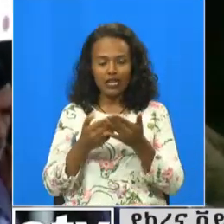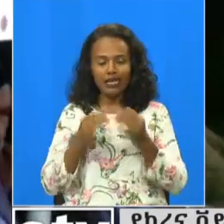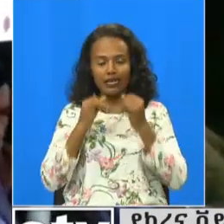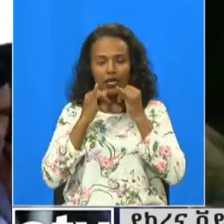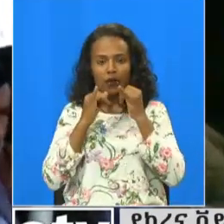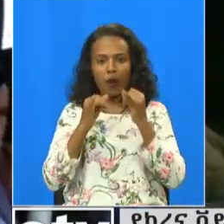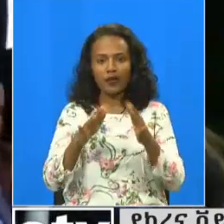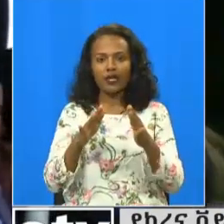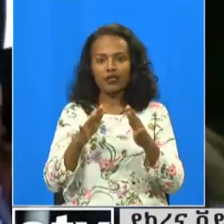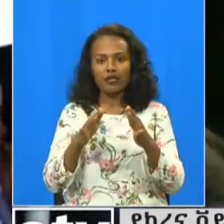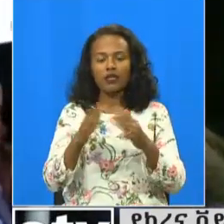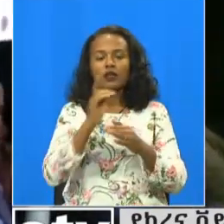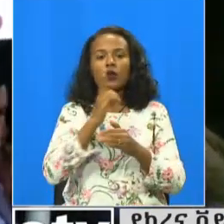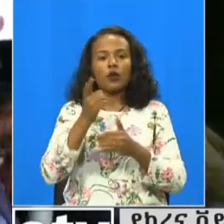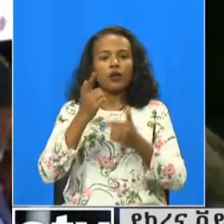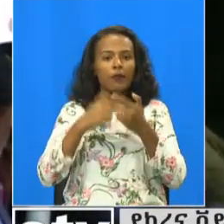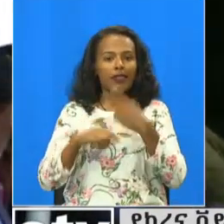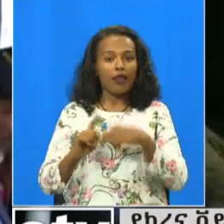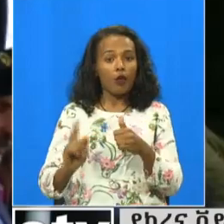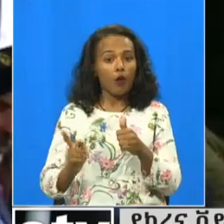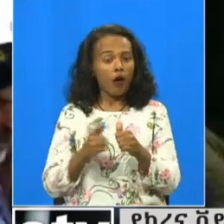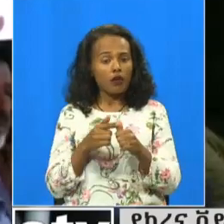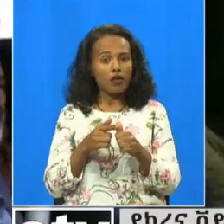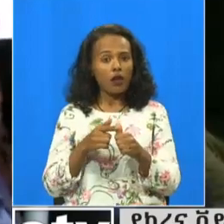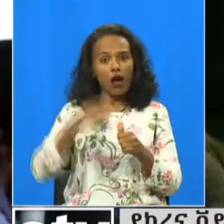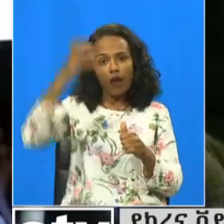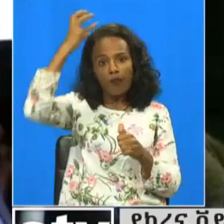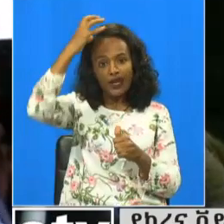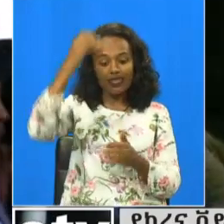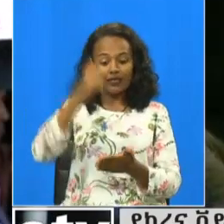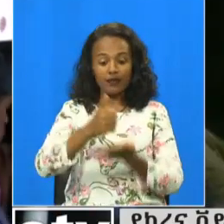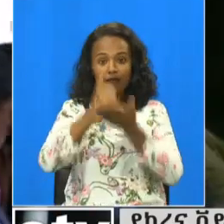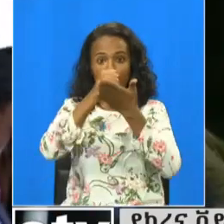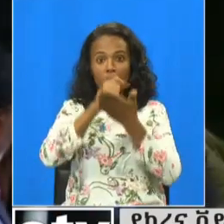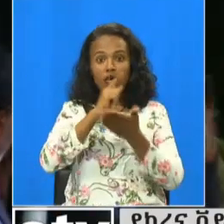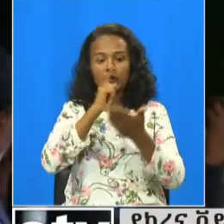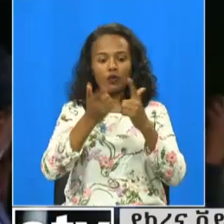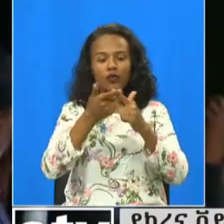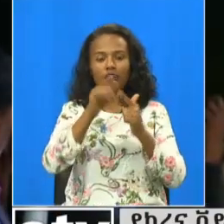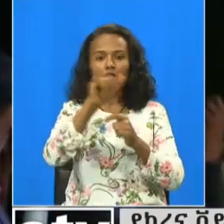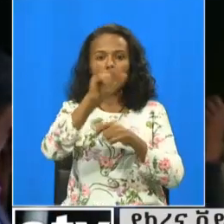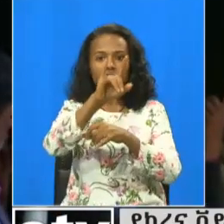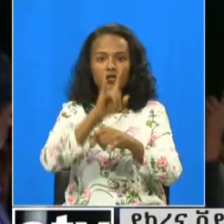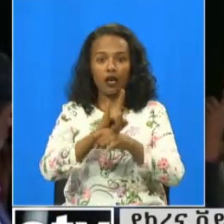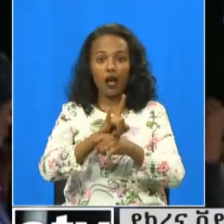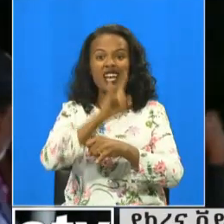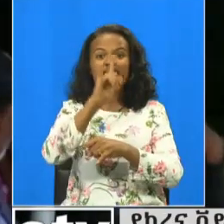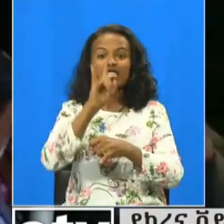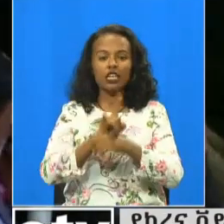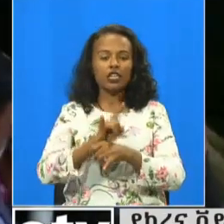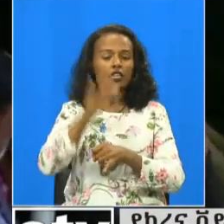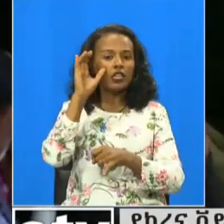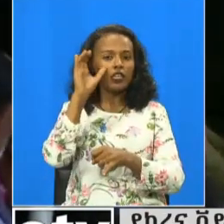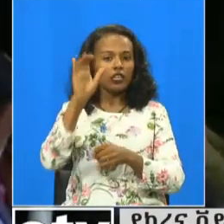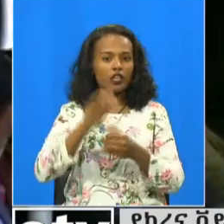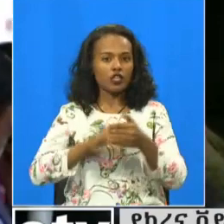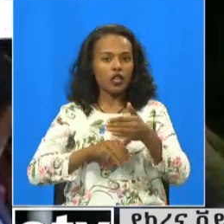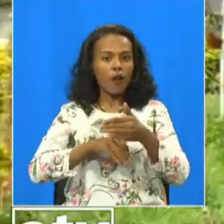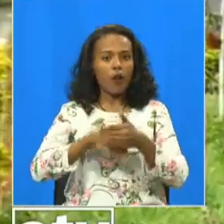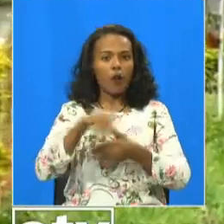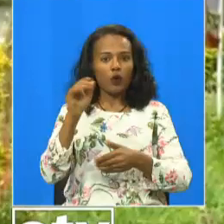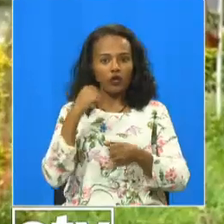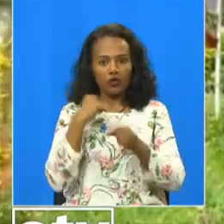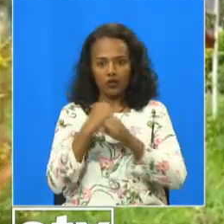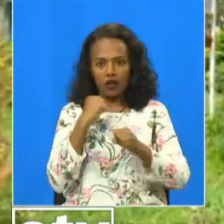ያው ነው የመጣ ነው። አንደኛ ያው መንግስትንም ለማገዝ ነው። ሁለተኛ ደግሞ እንደዚህ ጋር ደግሞ ዜግነታችን ግዴታችንን የመወጣት